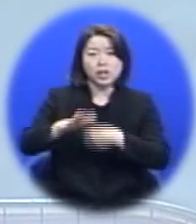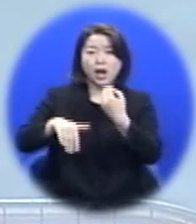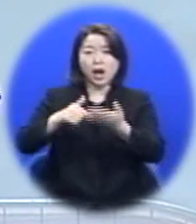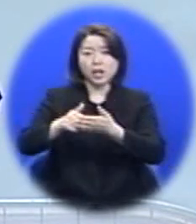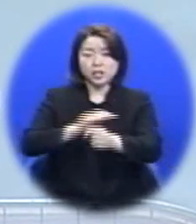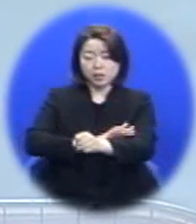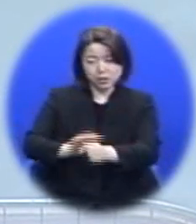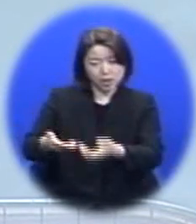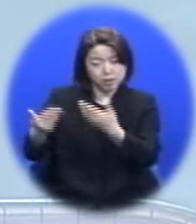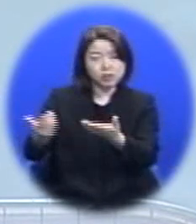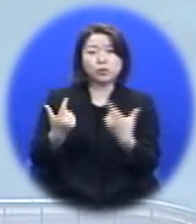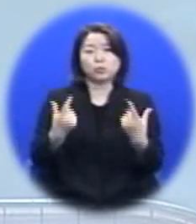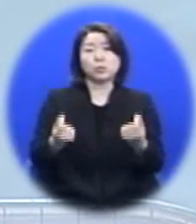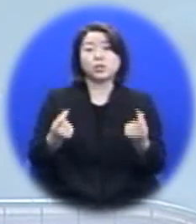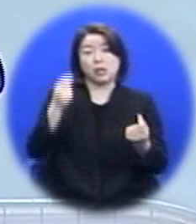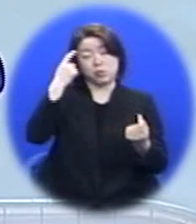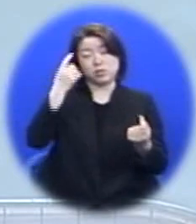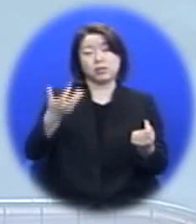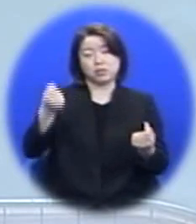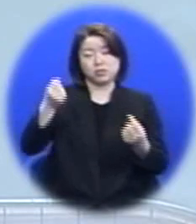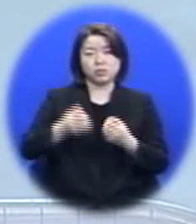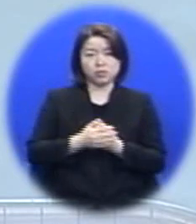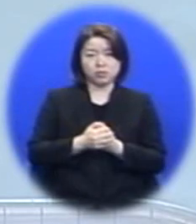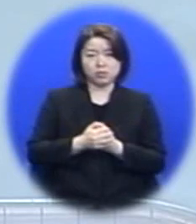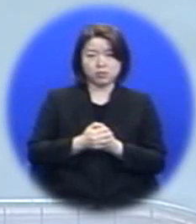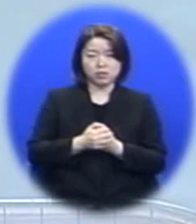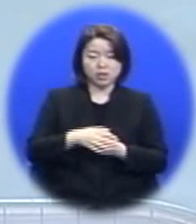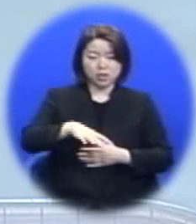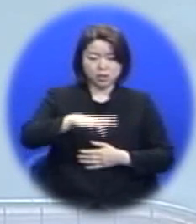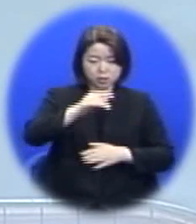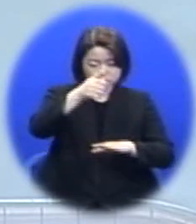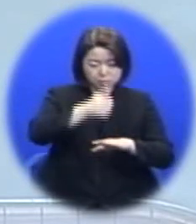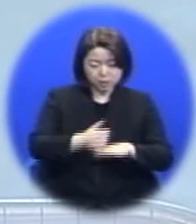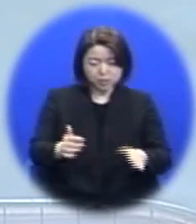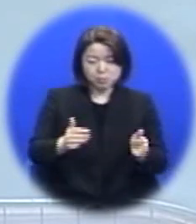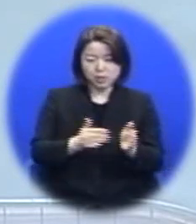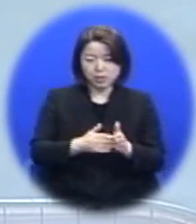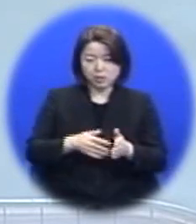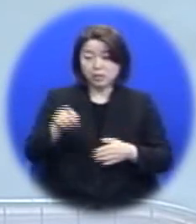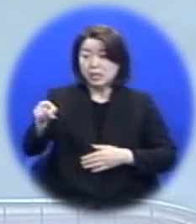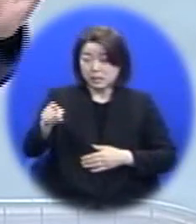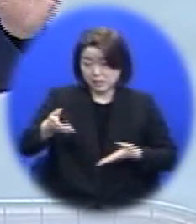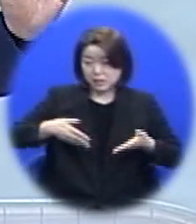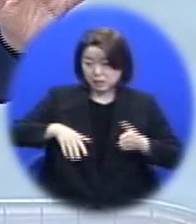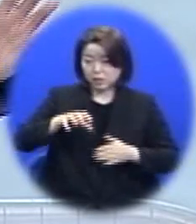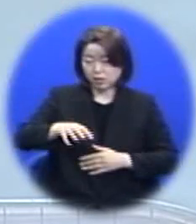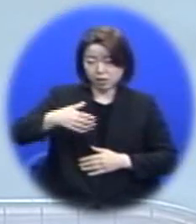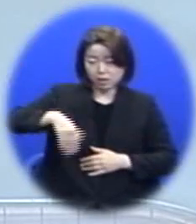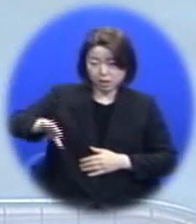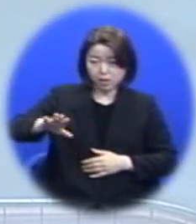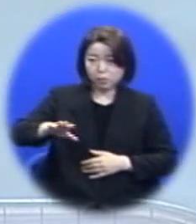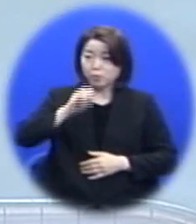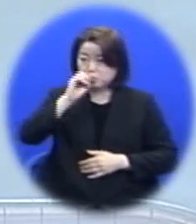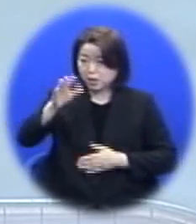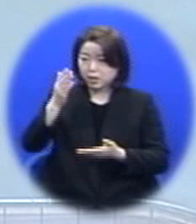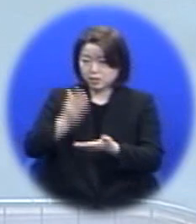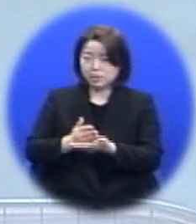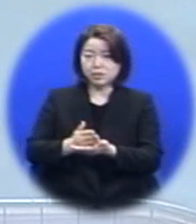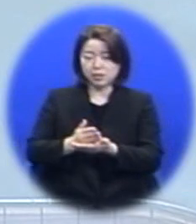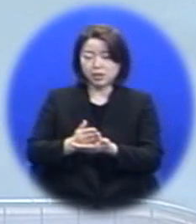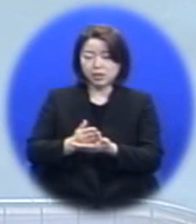나오미가 끝까지 너 고향으로 돌아가라고 할 때 룻이 어머니 제발 저에게 그런 말 하지